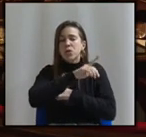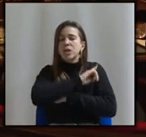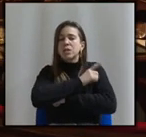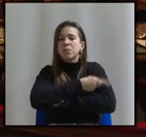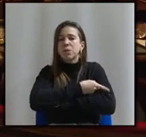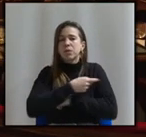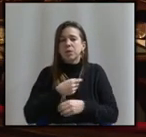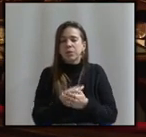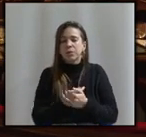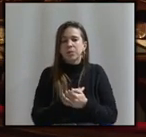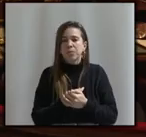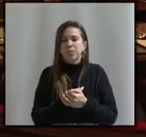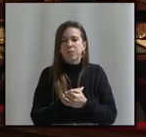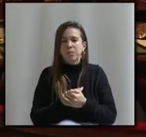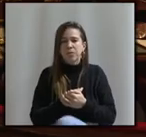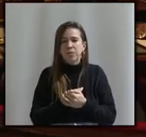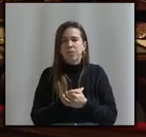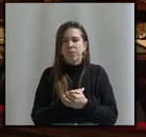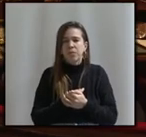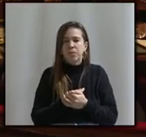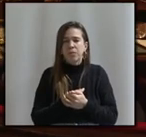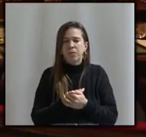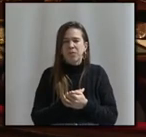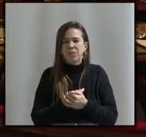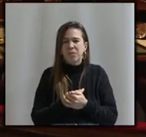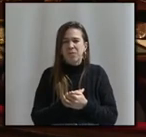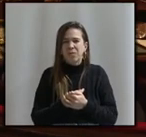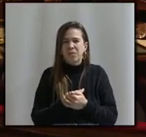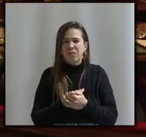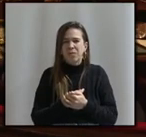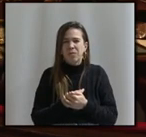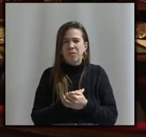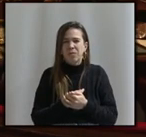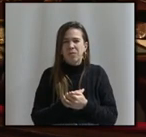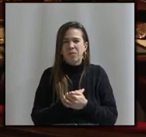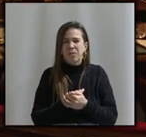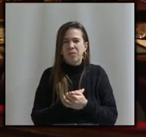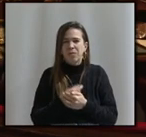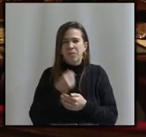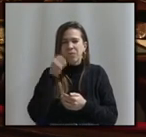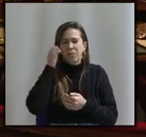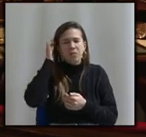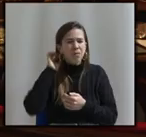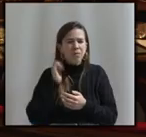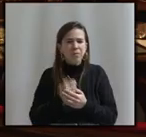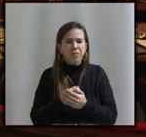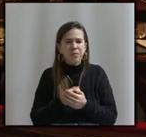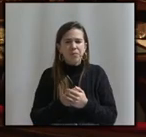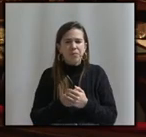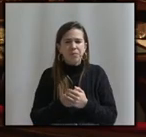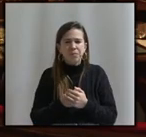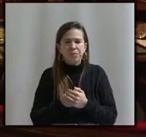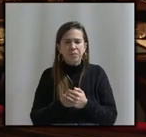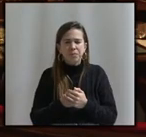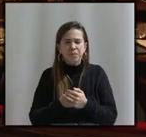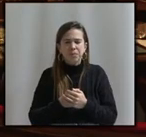Bé, que el regidor d'Eduard ja em mira, perquè esclar que cada ser allò que m'ha de condenar. No, penso que això li vaig demanar a vostè un dia, que no devia ser un ple, li vaig dir com està el tema de la